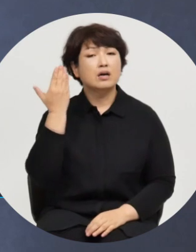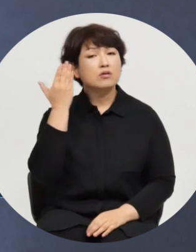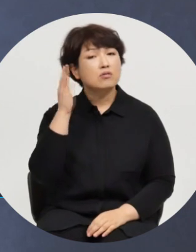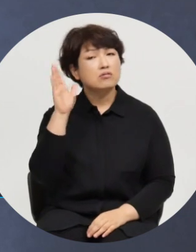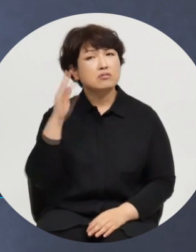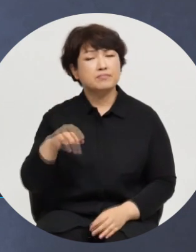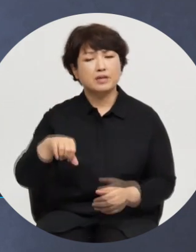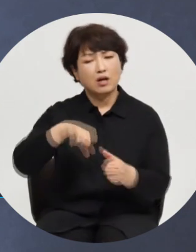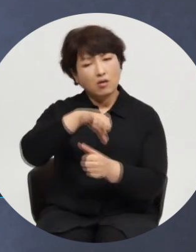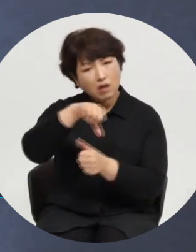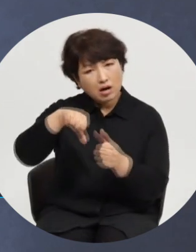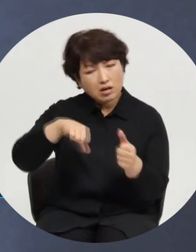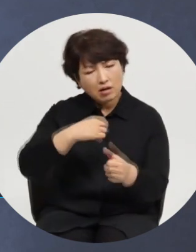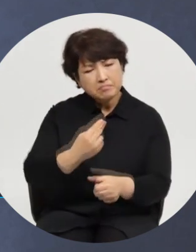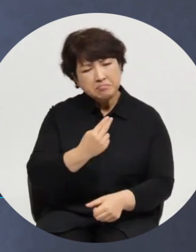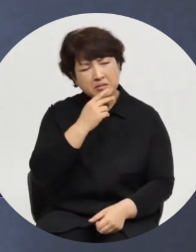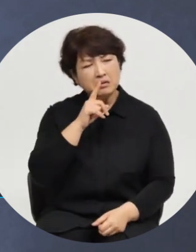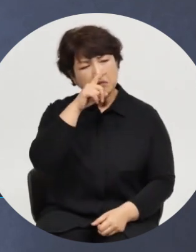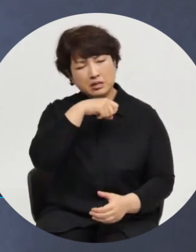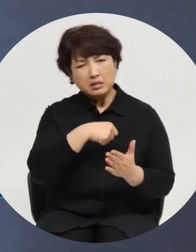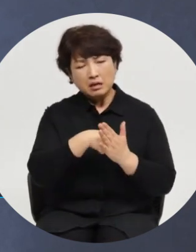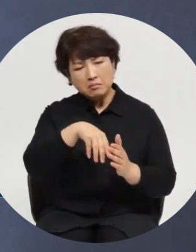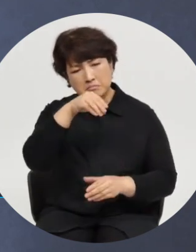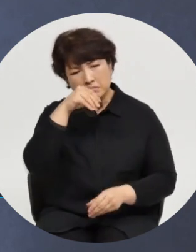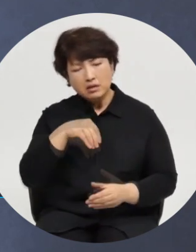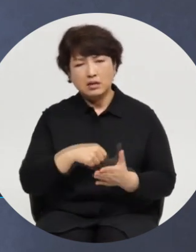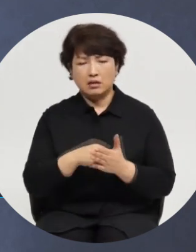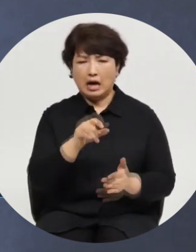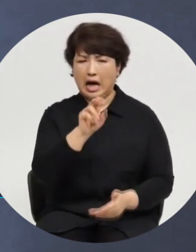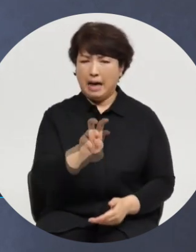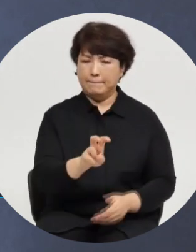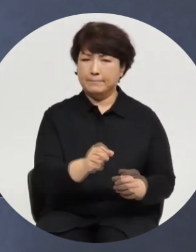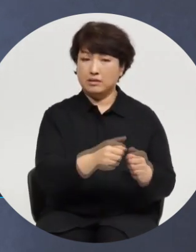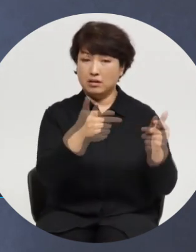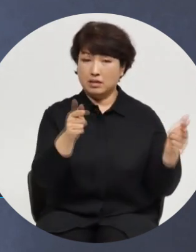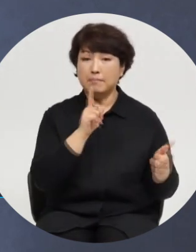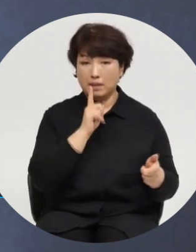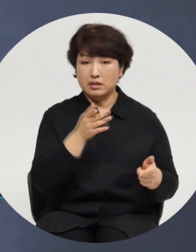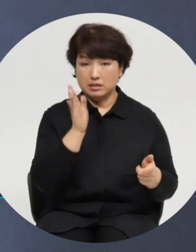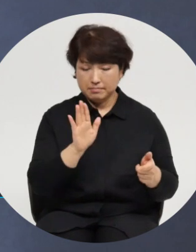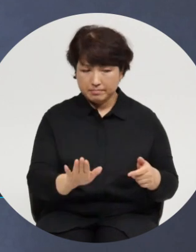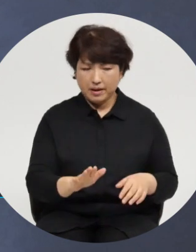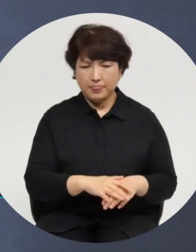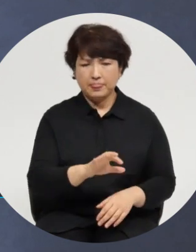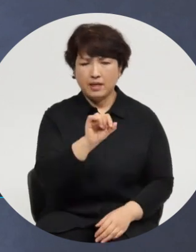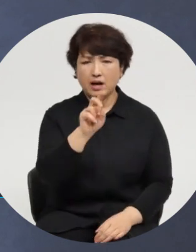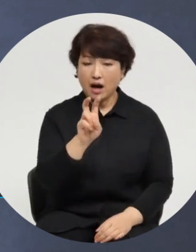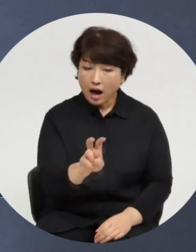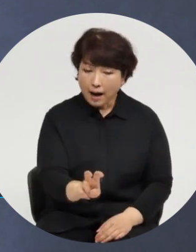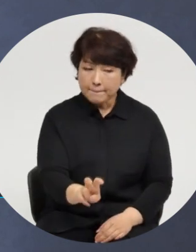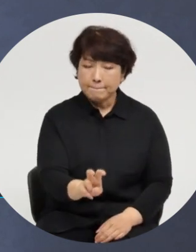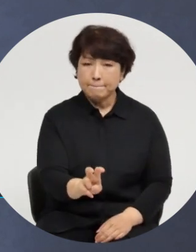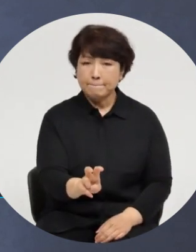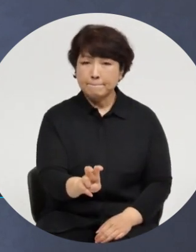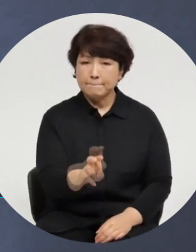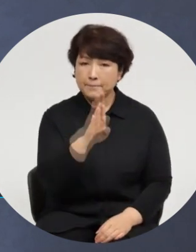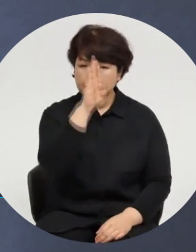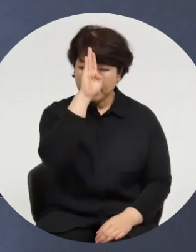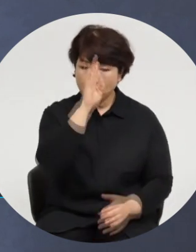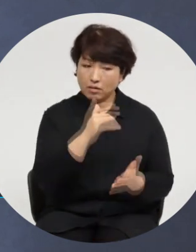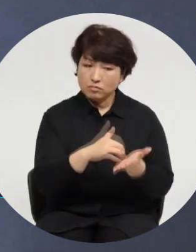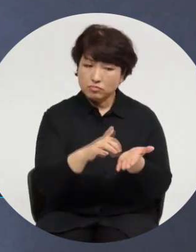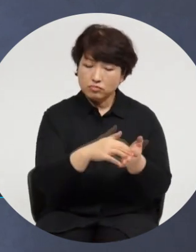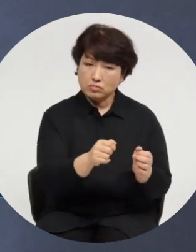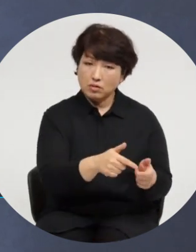요즘 여러 가지 환경 공해 때문에 암이 더 많아졌다 할 수도 있지만 은 암환자가 많다는 건 뭐예요 수명이 길어